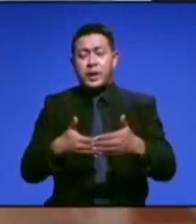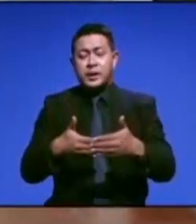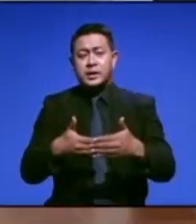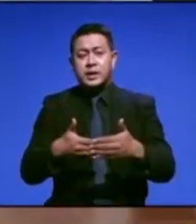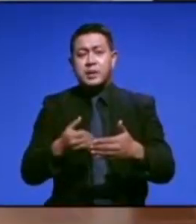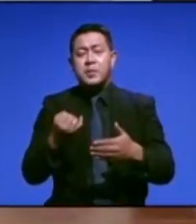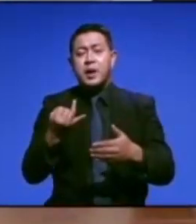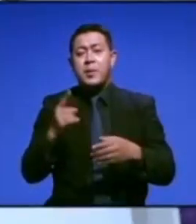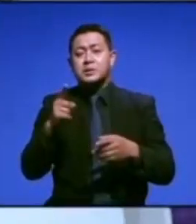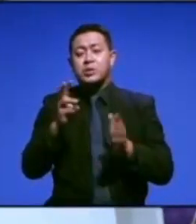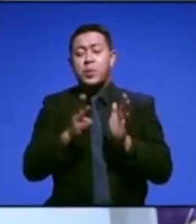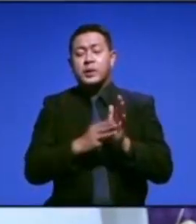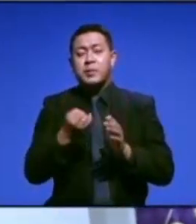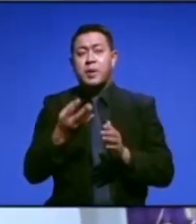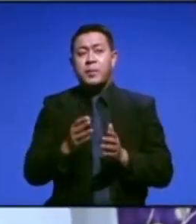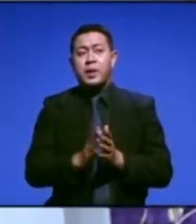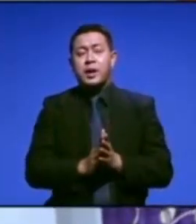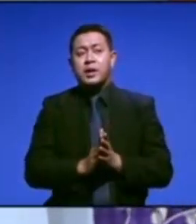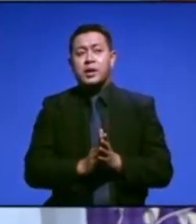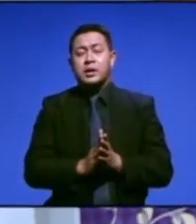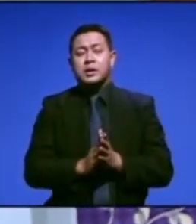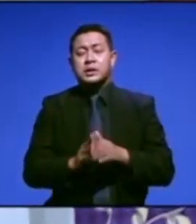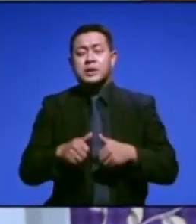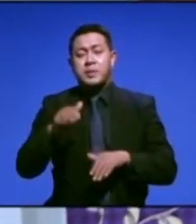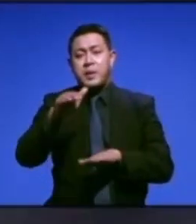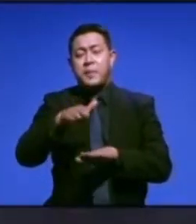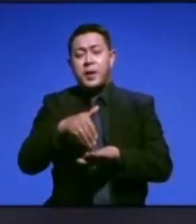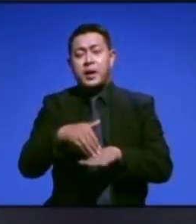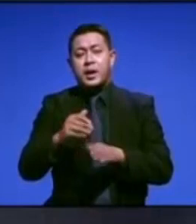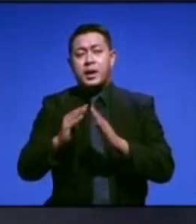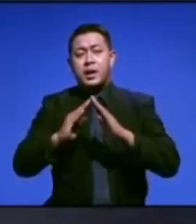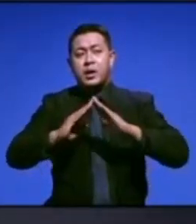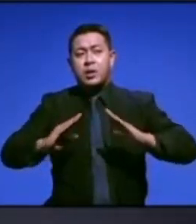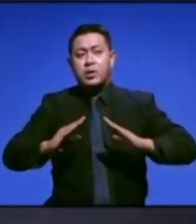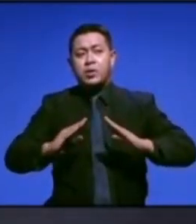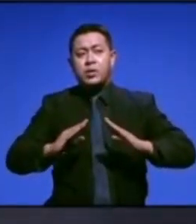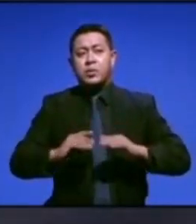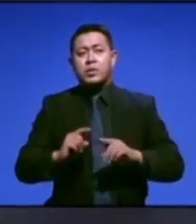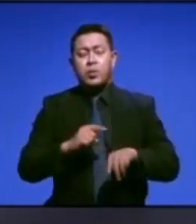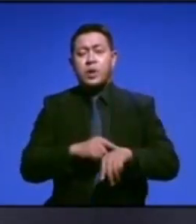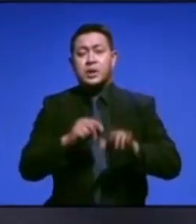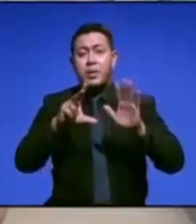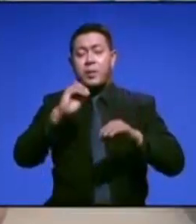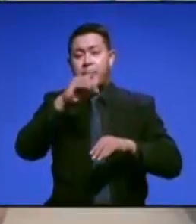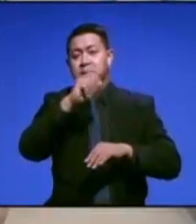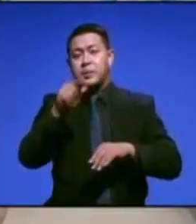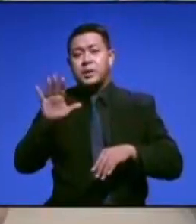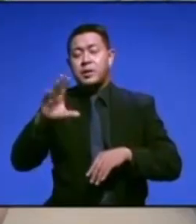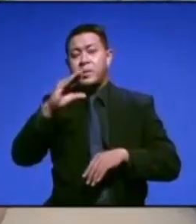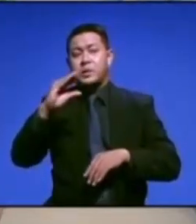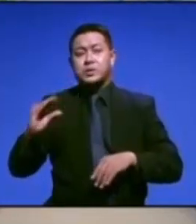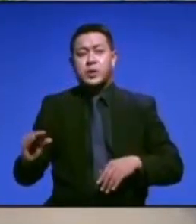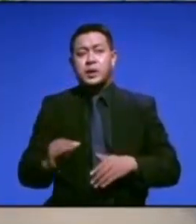Anda. Staf housekeeping hotel siap dipanggil ke rumah dari pukul 8 pagi hingga 5 sore.